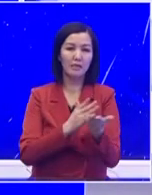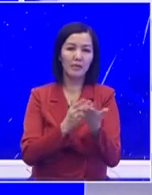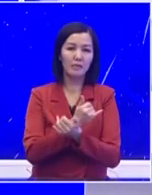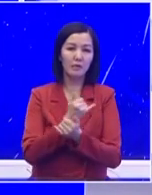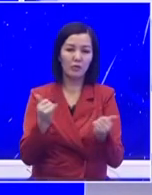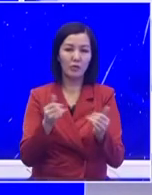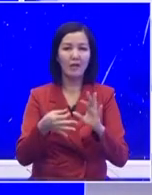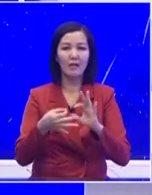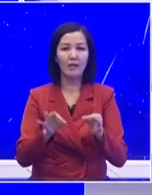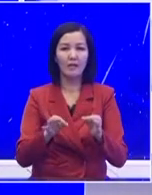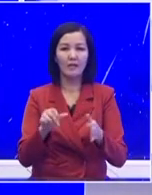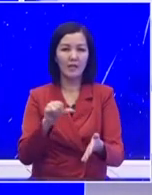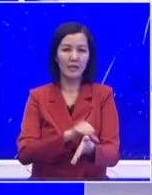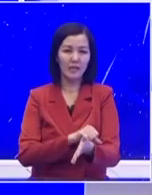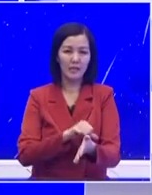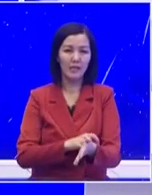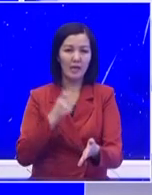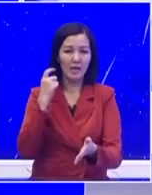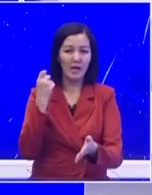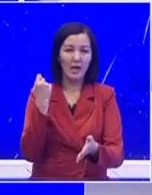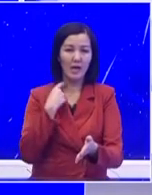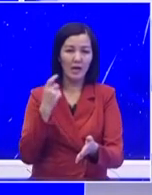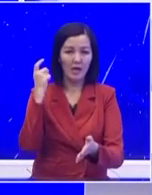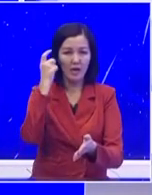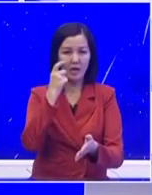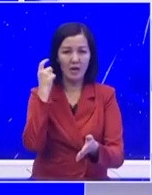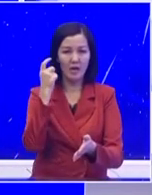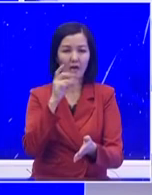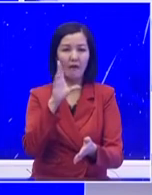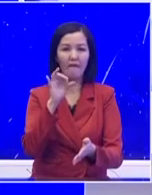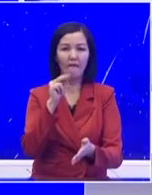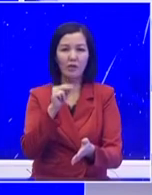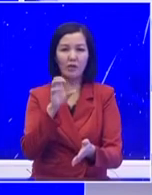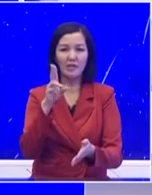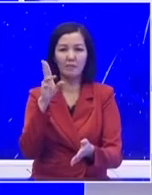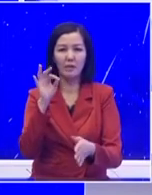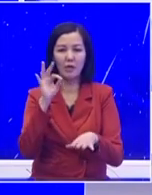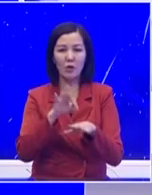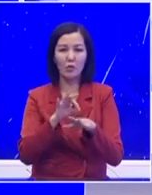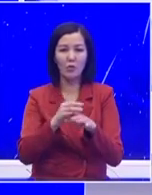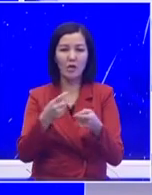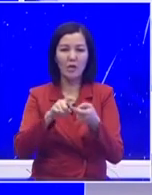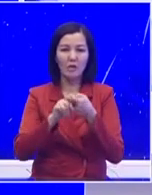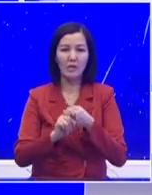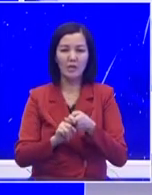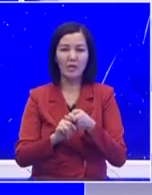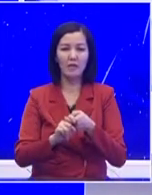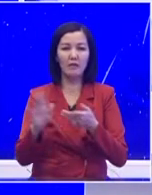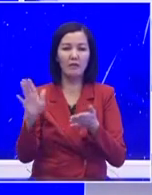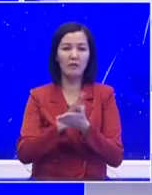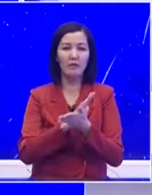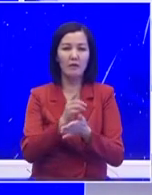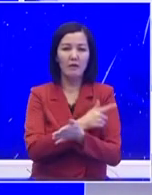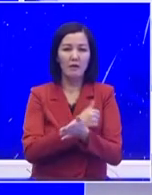көрсетіледі. Нақтысында есірткімен араққа әуестік және ВИЧ спид ауруына шалдыққан азаматтарға ақсыз медициналық